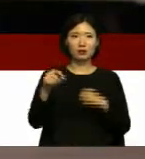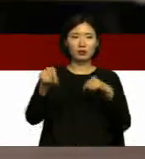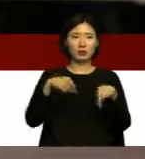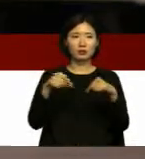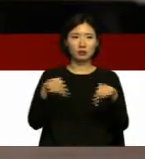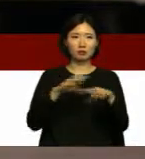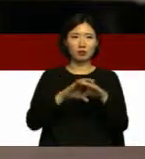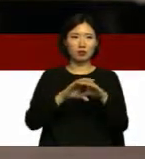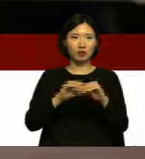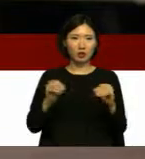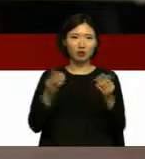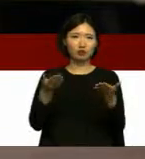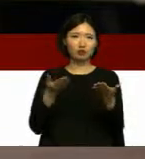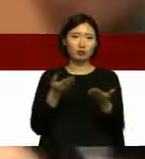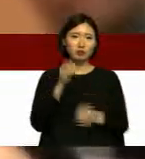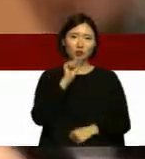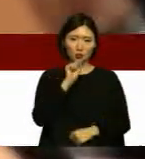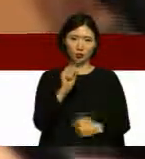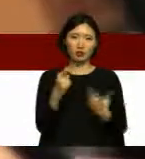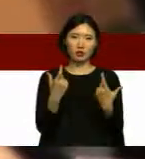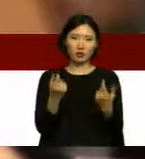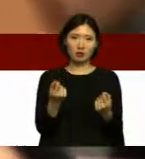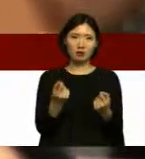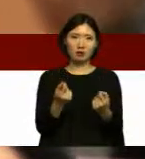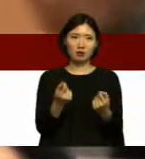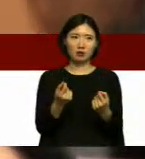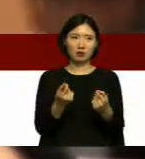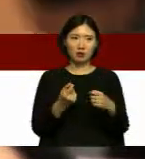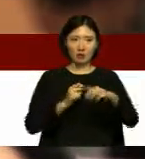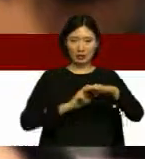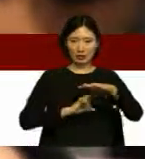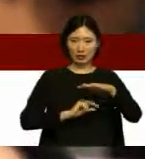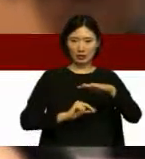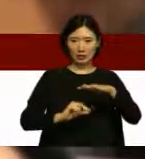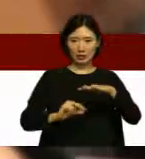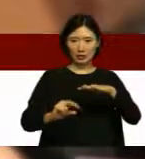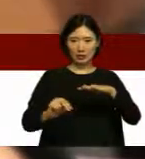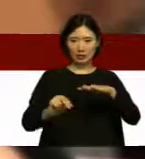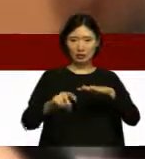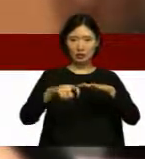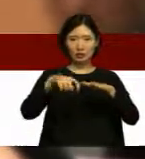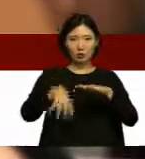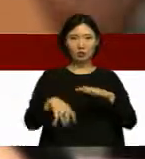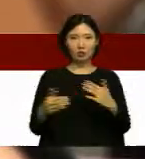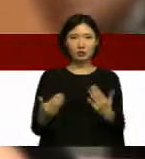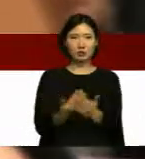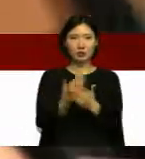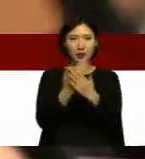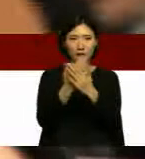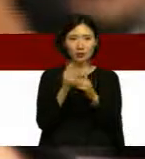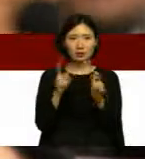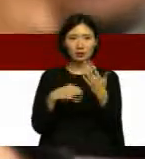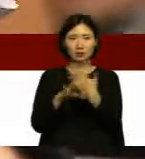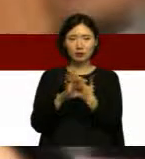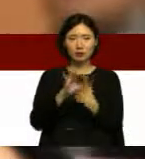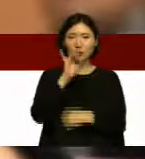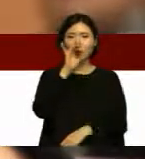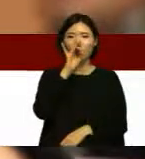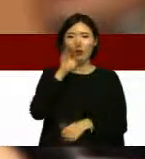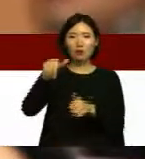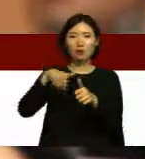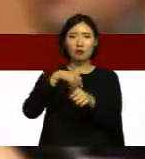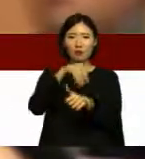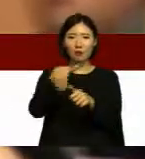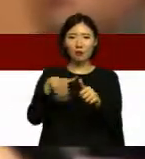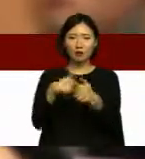행정을 처리해줬으면 합니다. 밑에 지하철이 지나가서 거기를 재개발하지 않으면 안 되는 그런 상황인데도